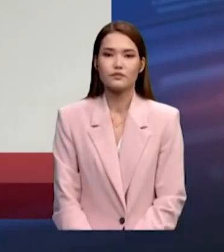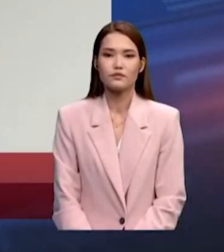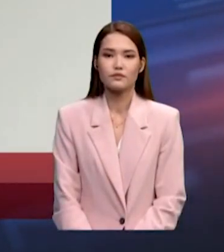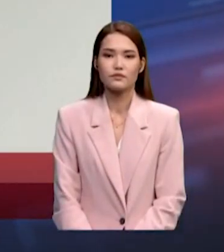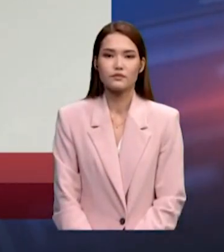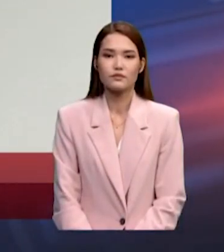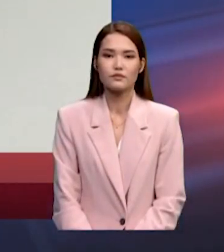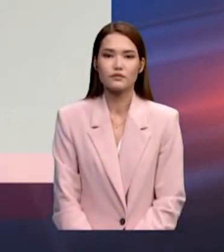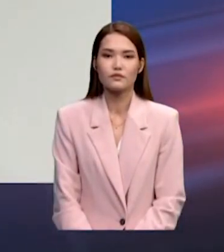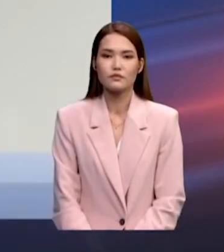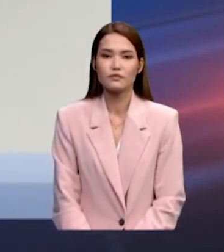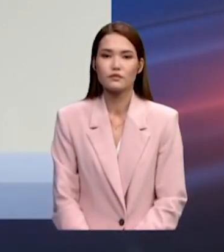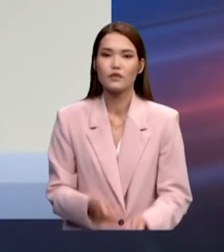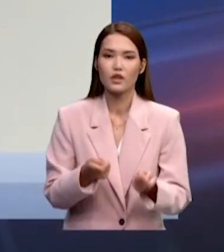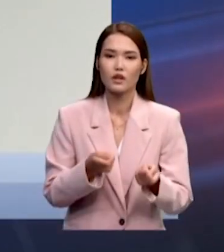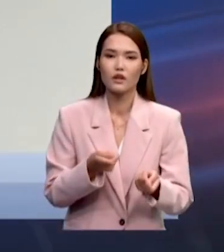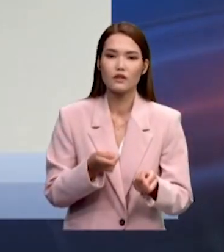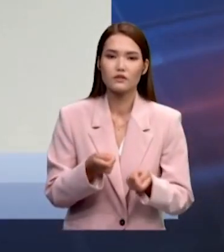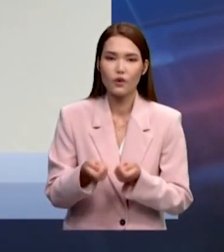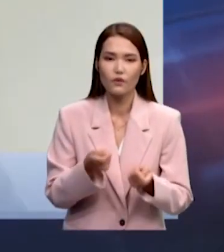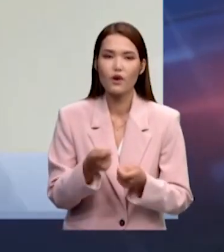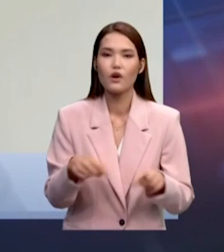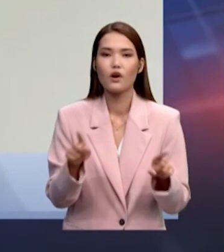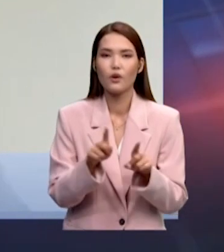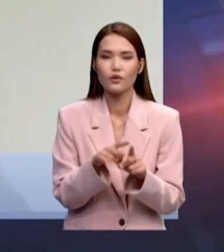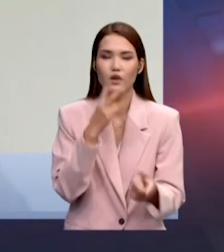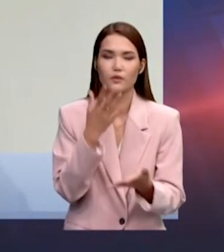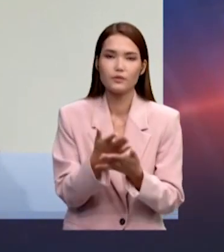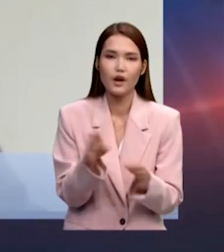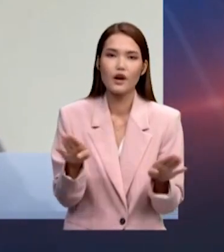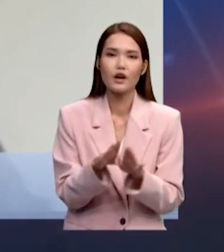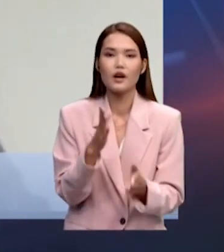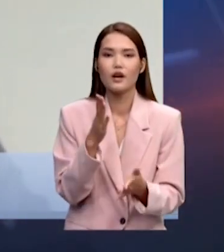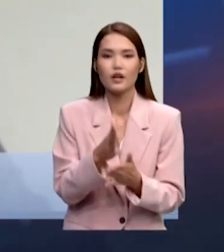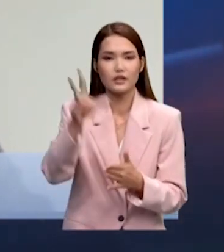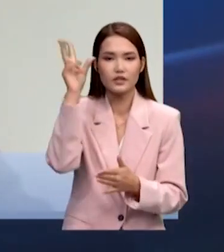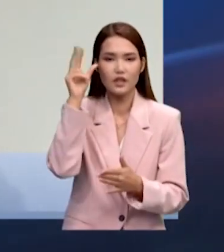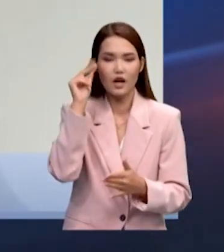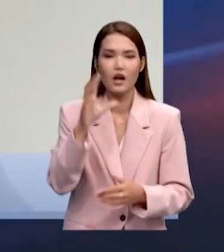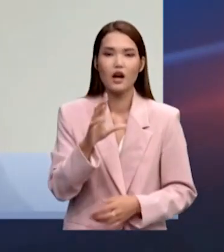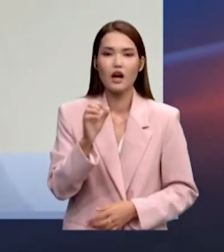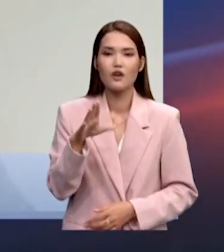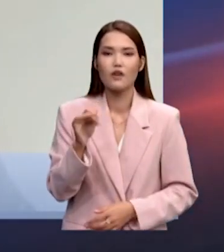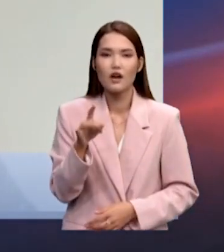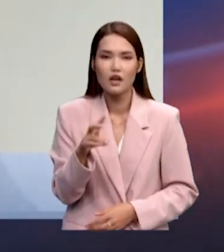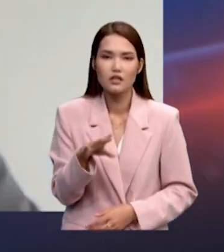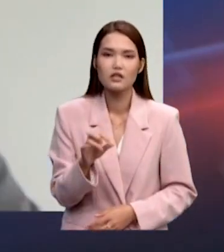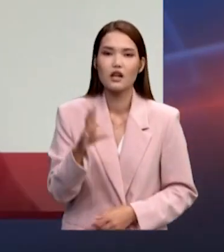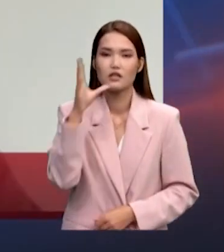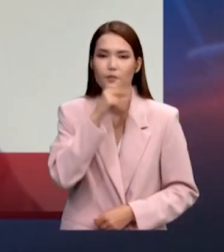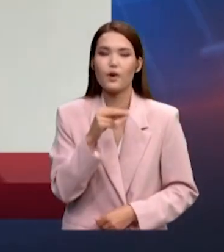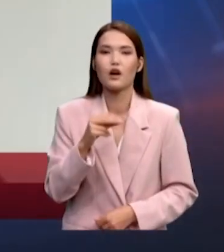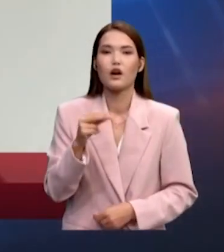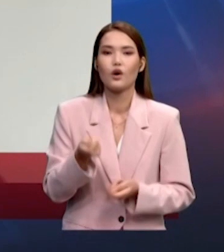Товарооборот с Афганистаном у нас незаслуженно низкий. Но с экономической точки зрения нам с Афганистаном надо сотрудничать, а с